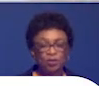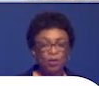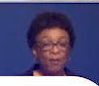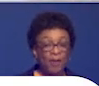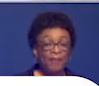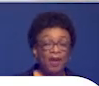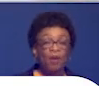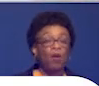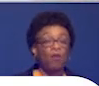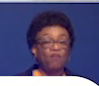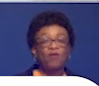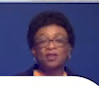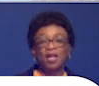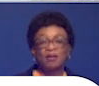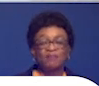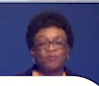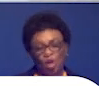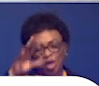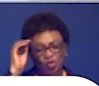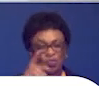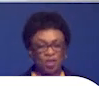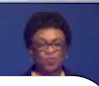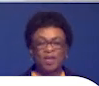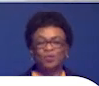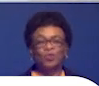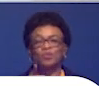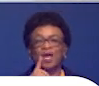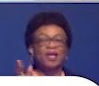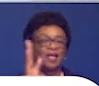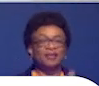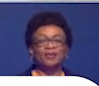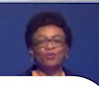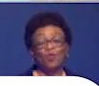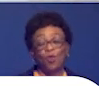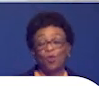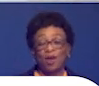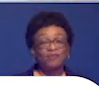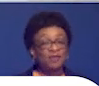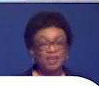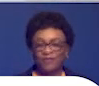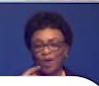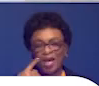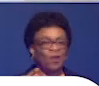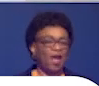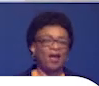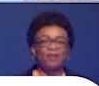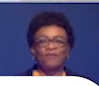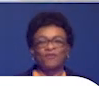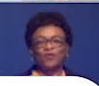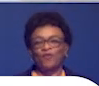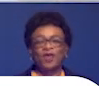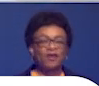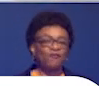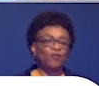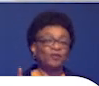Hi kasumba ya kwamba hili ni somo la kiswahili na kiswahili kinwa kila kukicha kwa hio wanafunzi wa Sasa wana vitu vingi na fursa